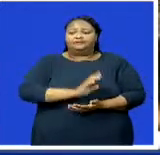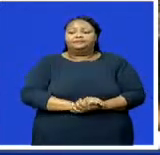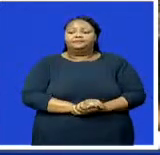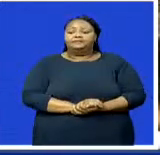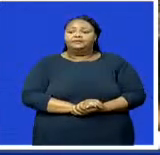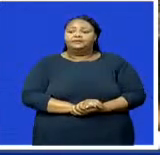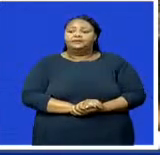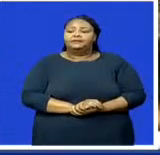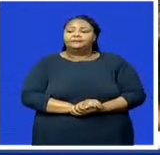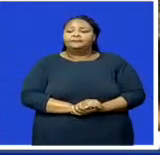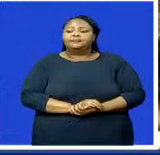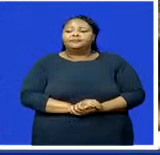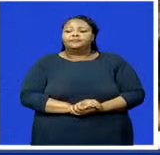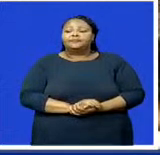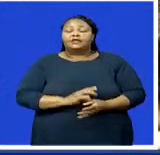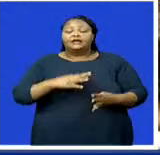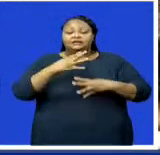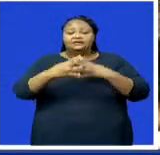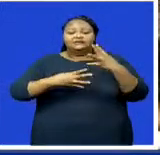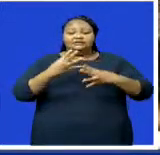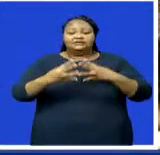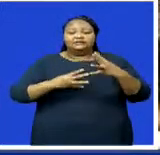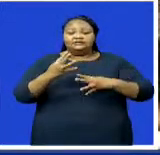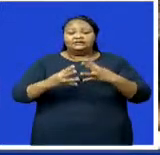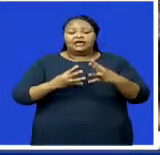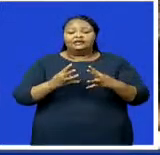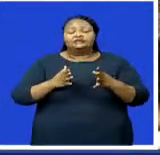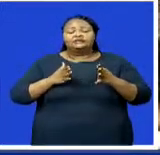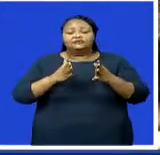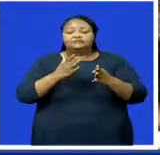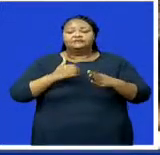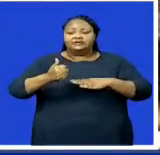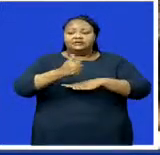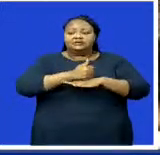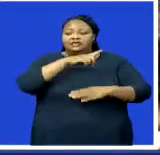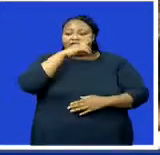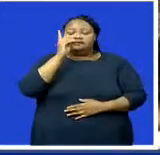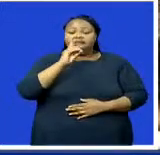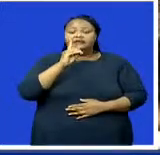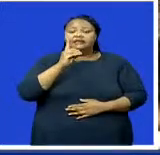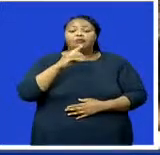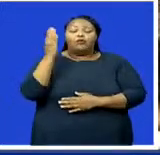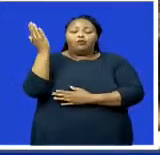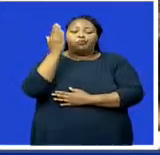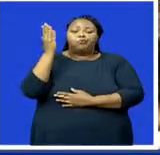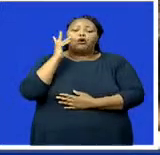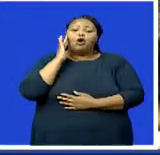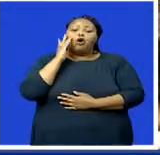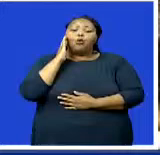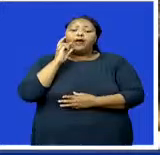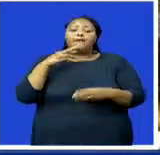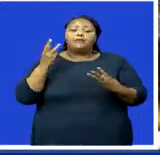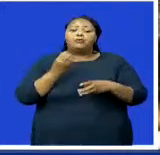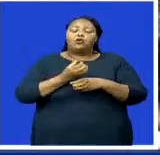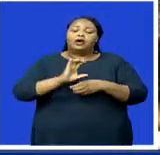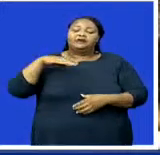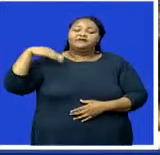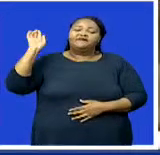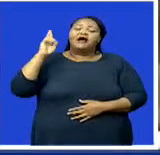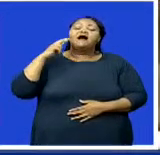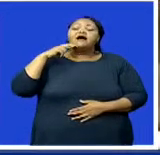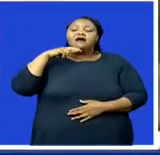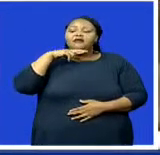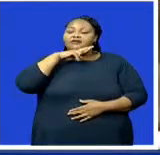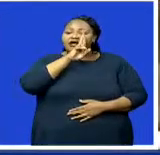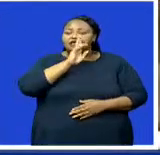lwalesifundo kule nyuvesi ngesikhathi libandla lelichamuka eveni leRussia lifundisa abafundi ngebumgcoka baso kumathapha.